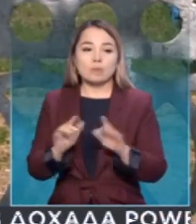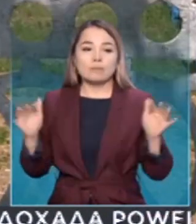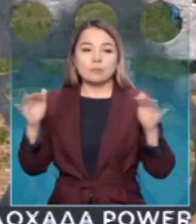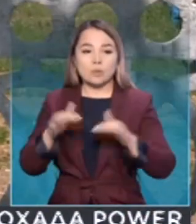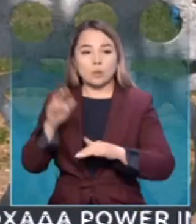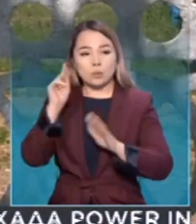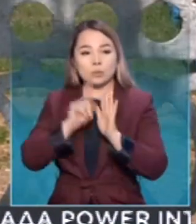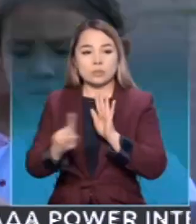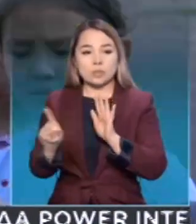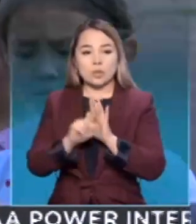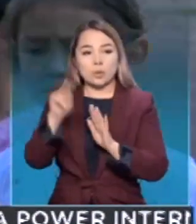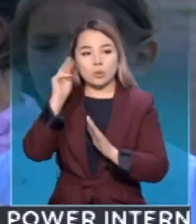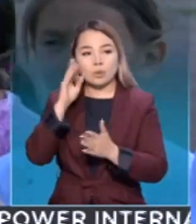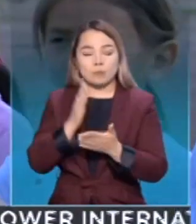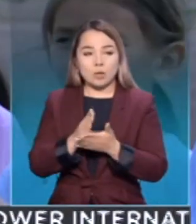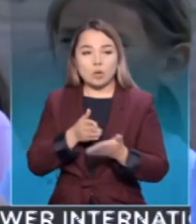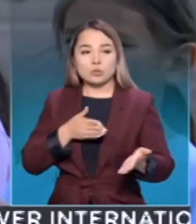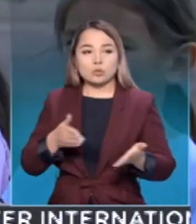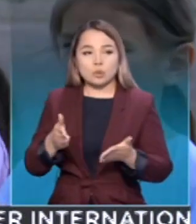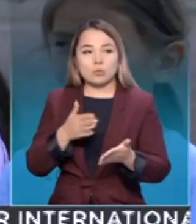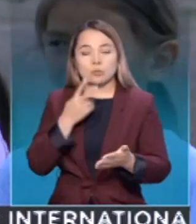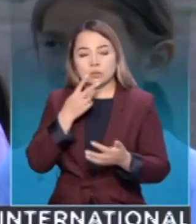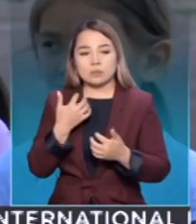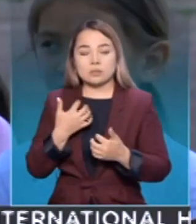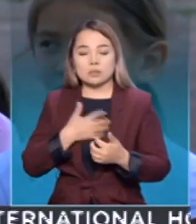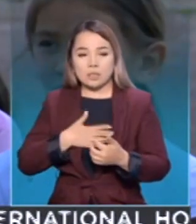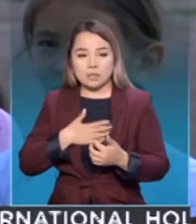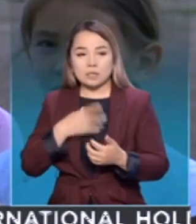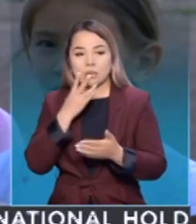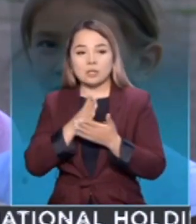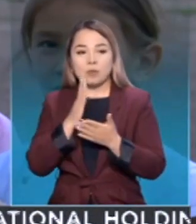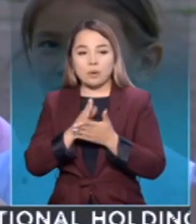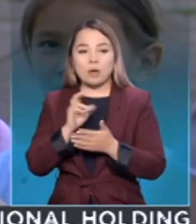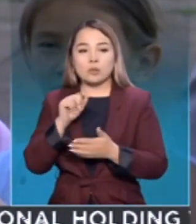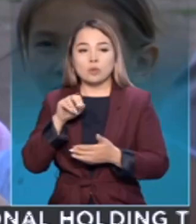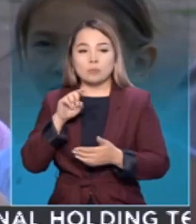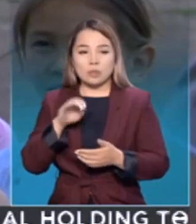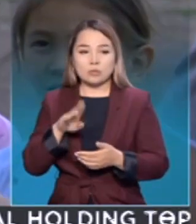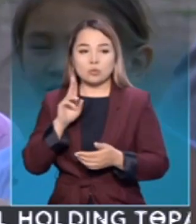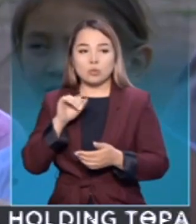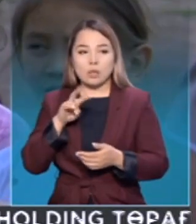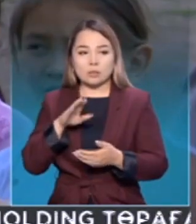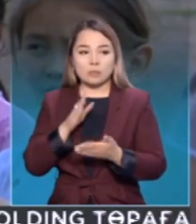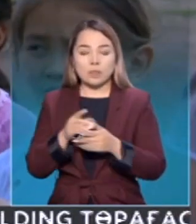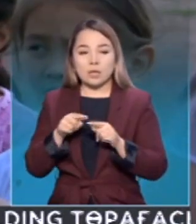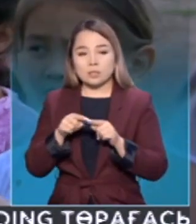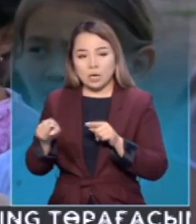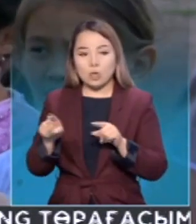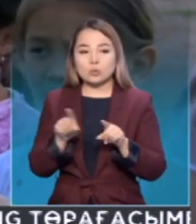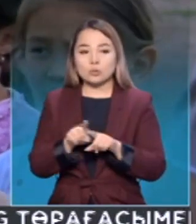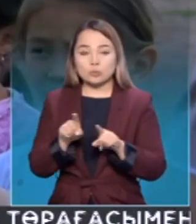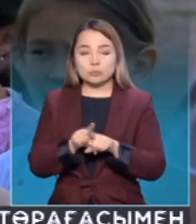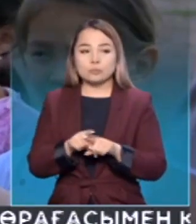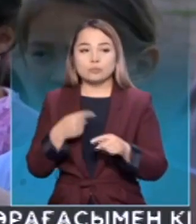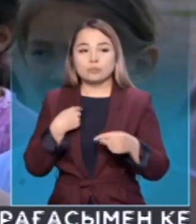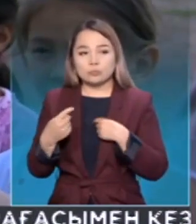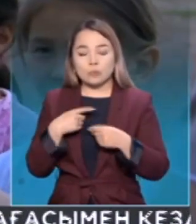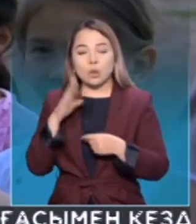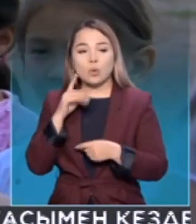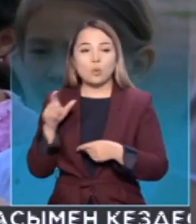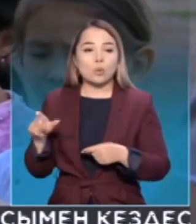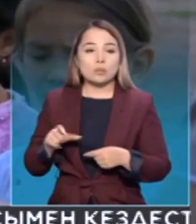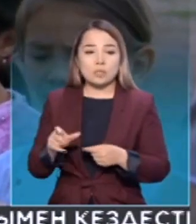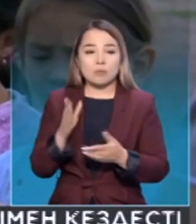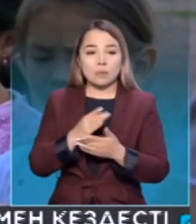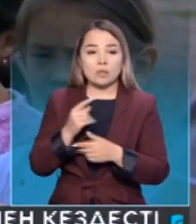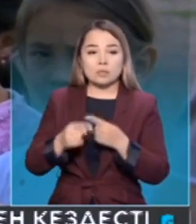осында қатынап оқиды. Жол өте нашар. Ақтүбек пен осы Құланөтпестің арасындағы жол. Арасында өзен бар.